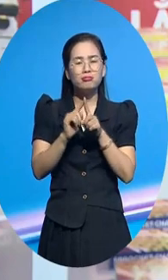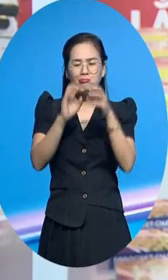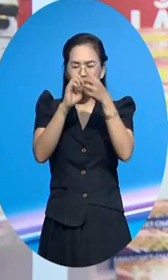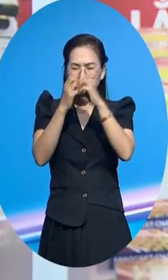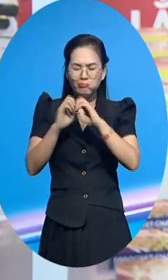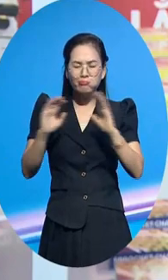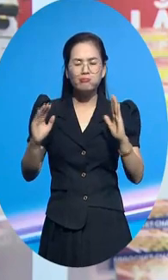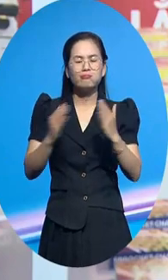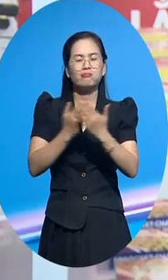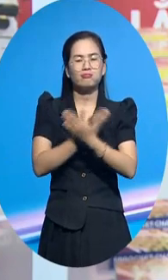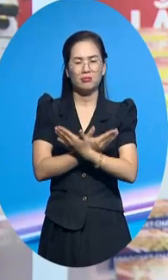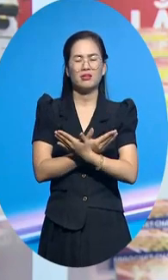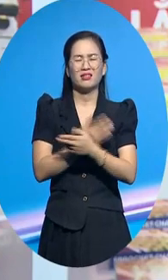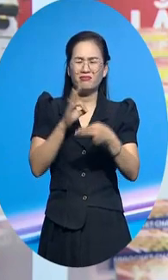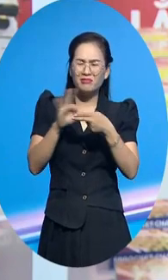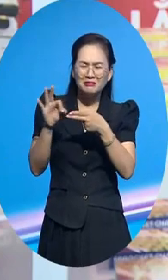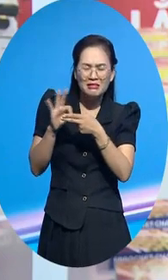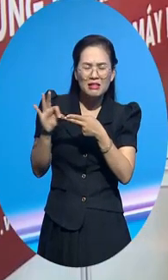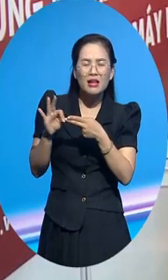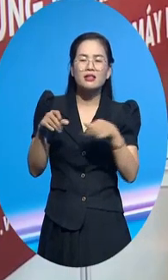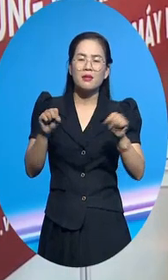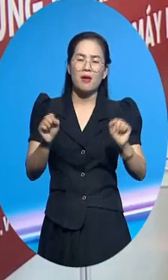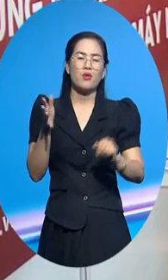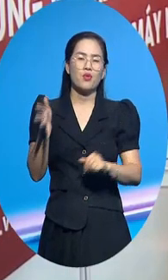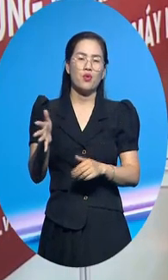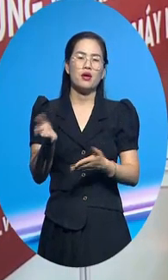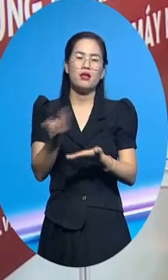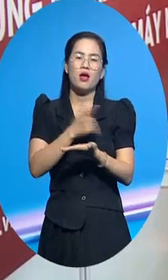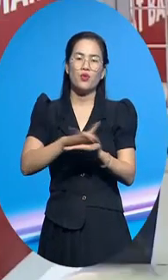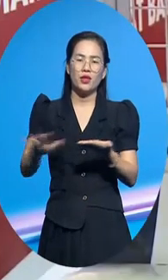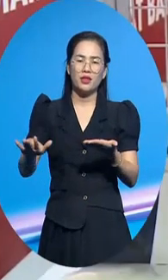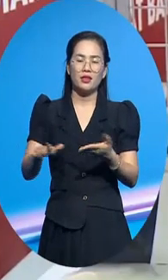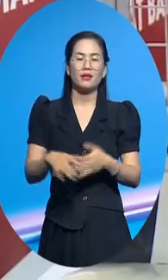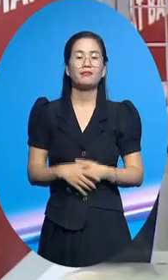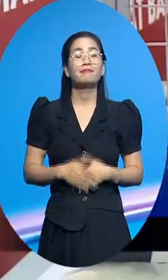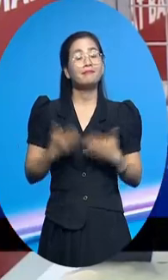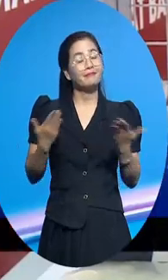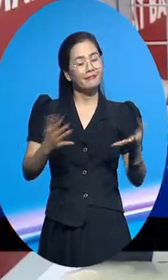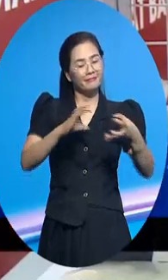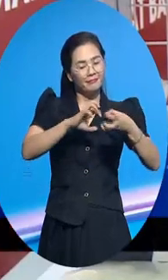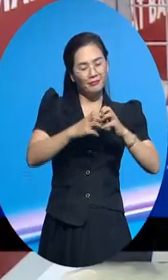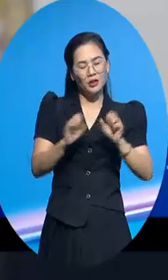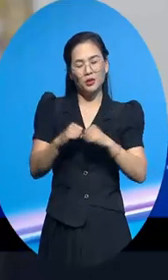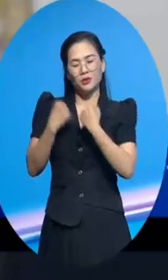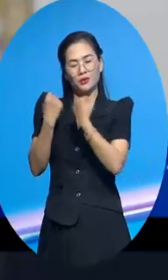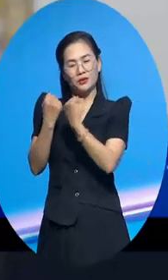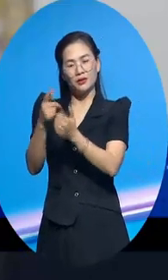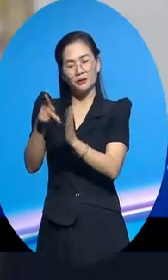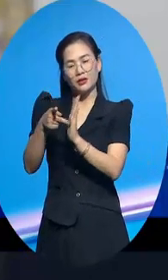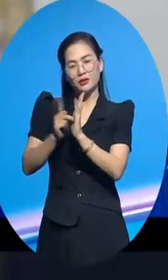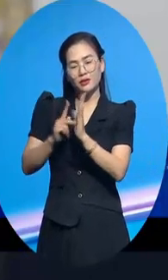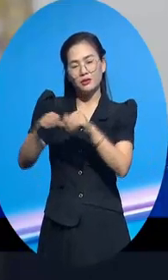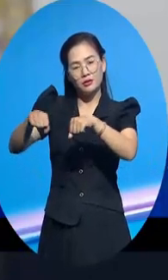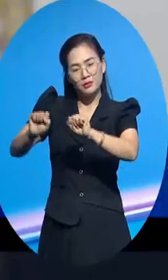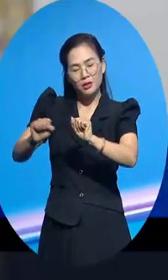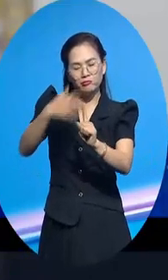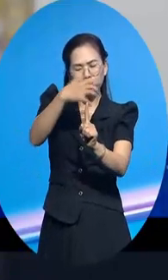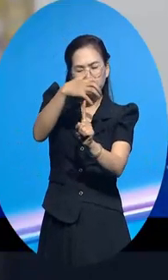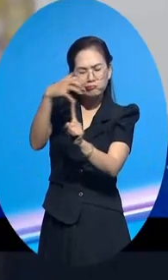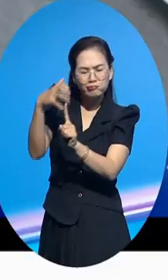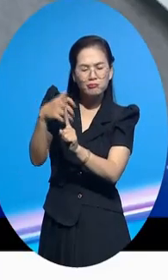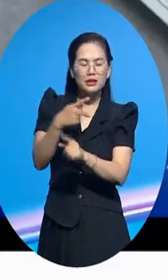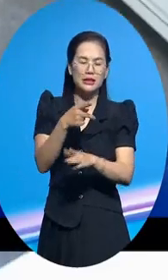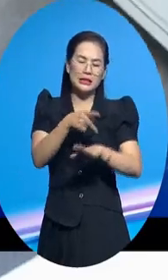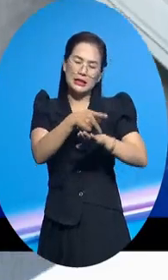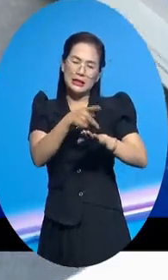tình trạng mà đang xảy ra trên xe hiện nay. Hiện công ty phối hợp cùng với Hội Kỹ thuật Xe máy Việt Nam đào tạo huấn luyện kỹ thuật viên